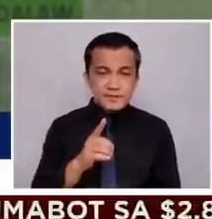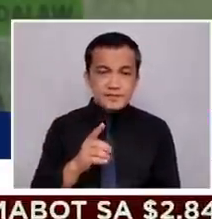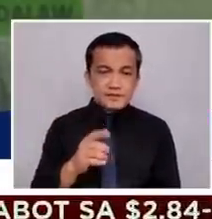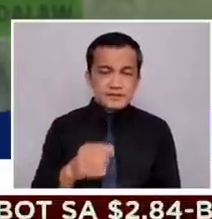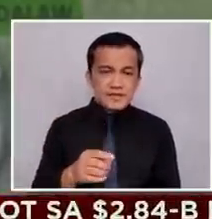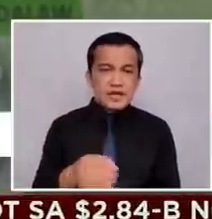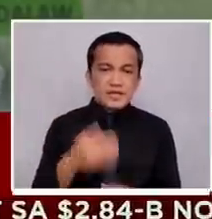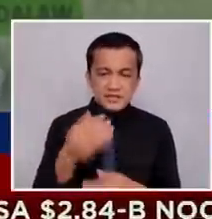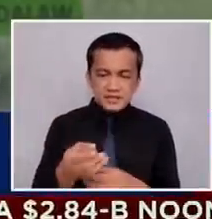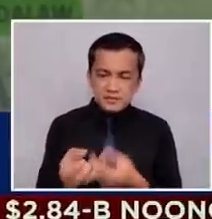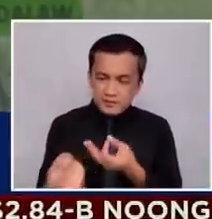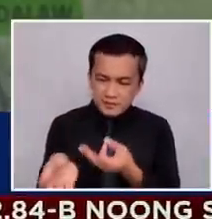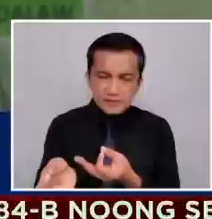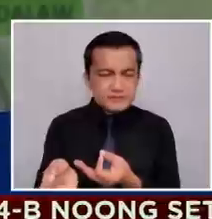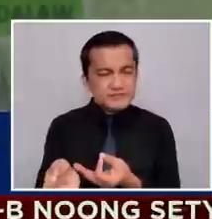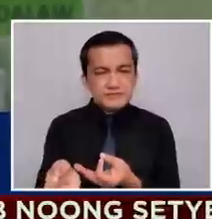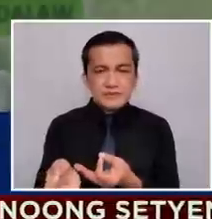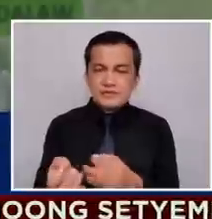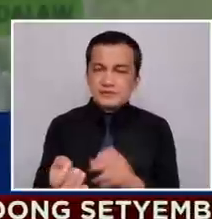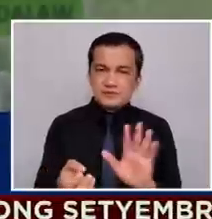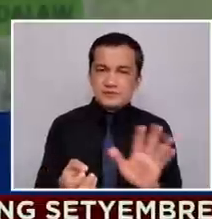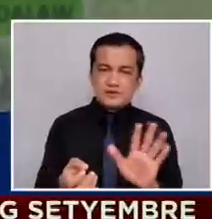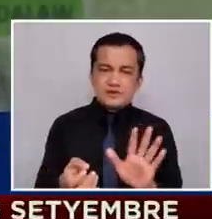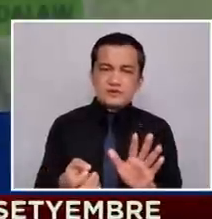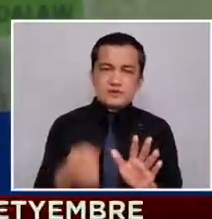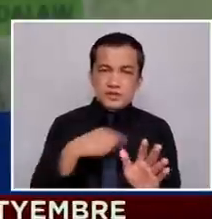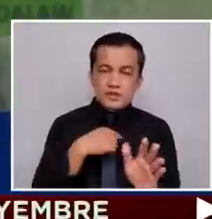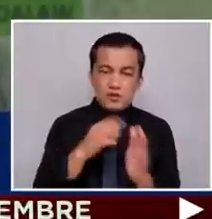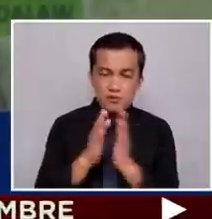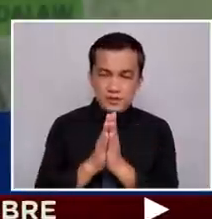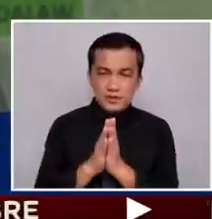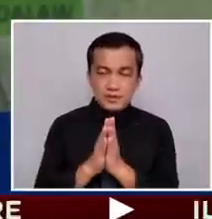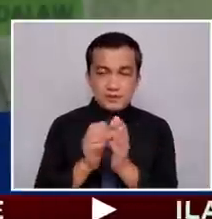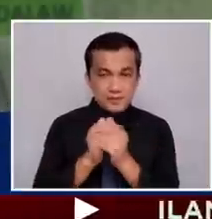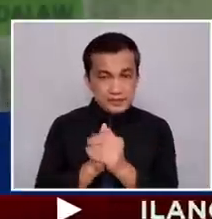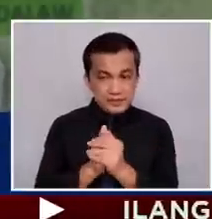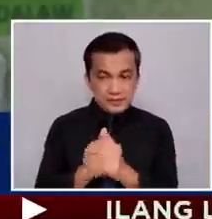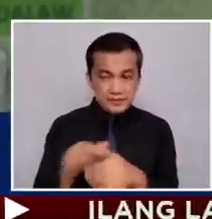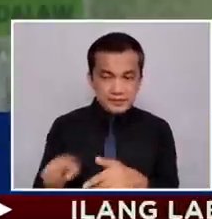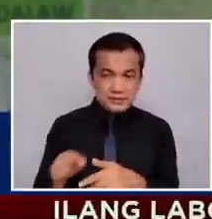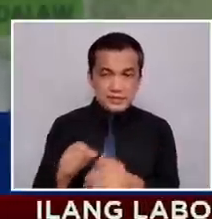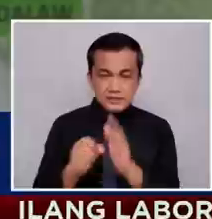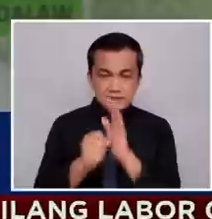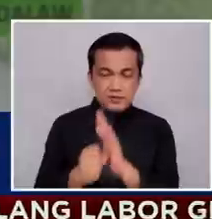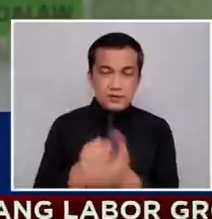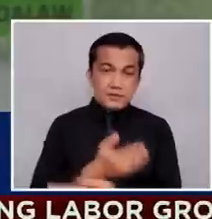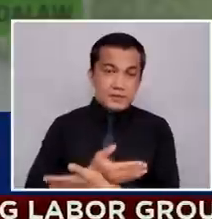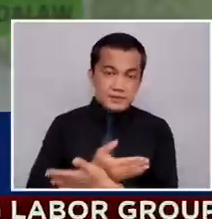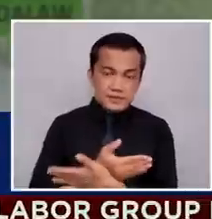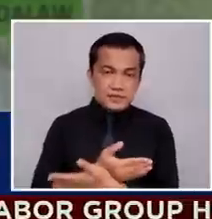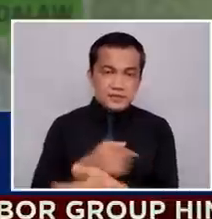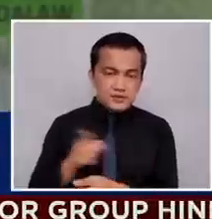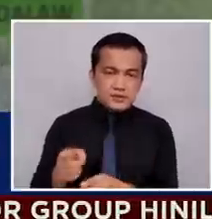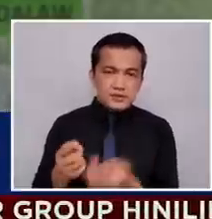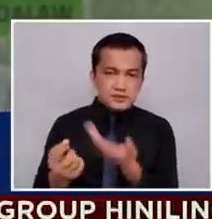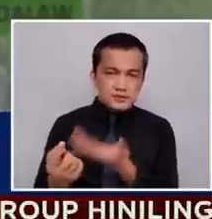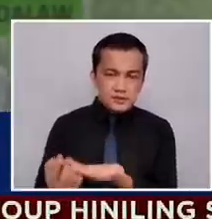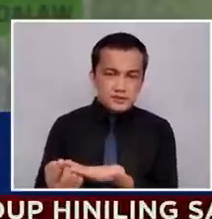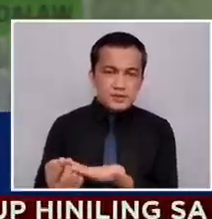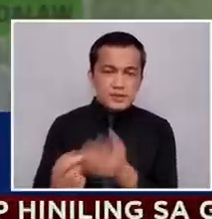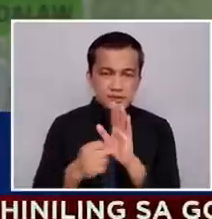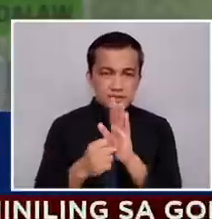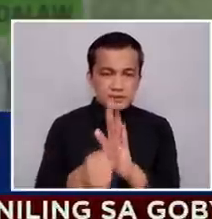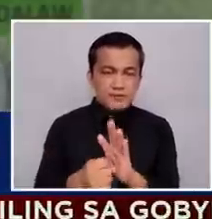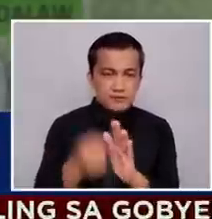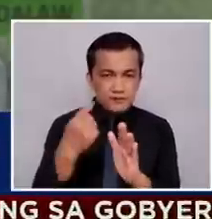feed, but we are hoping and praying that this baby, this symbolic baby, will be a symbol